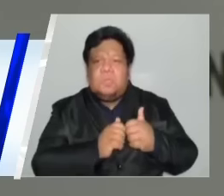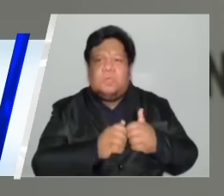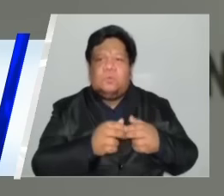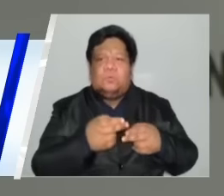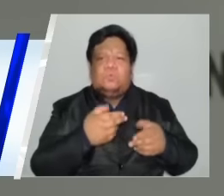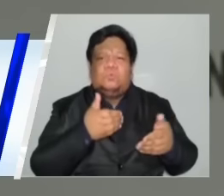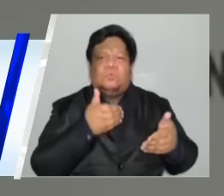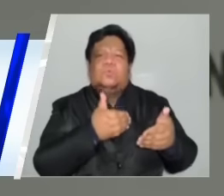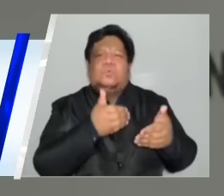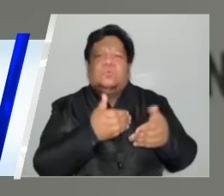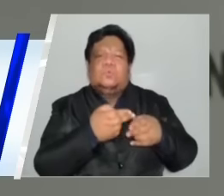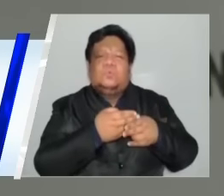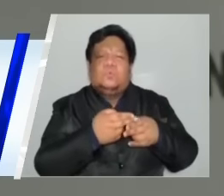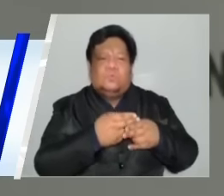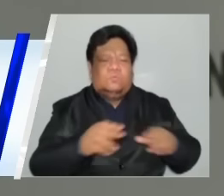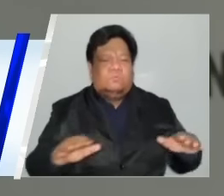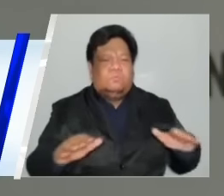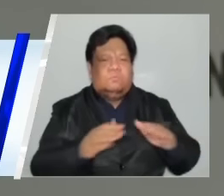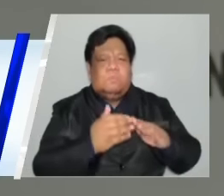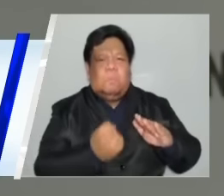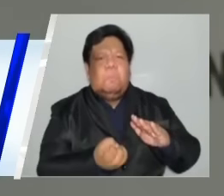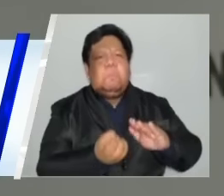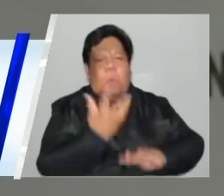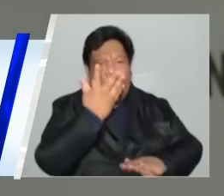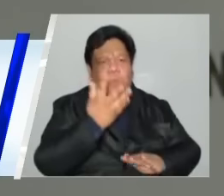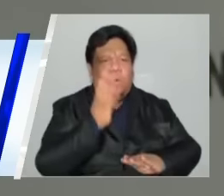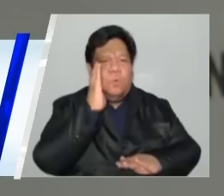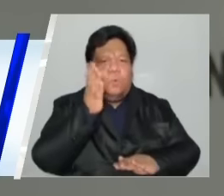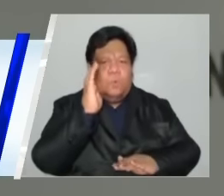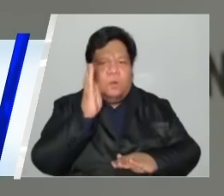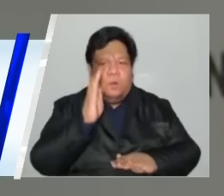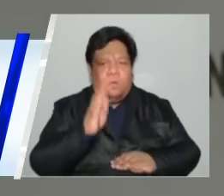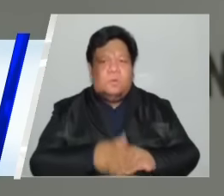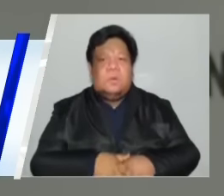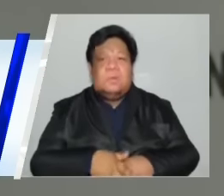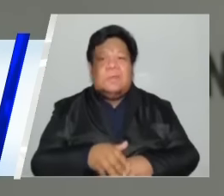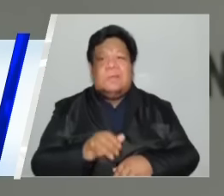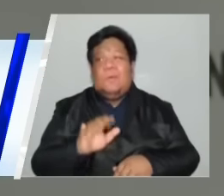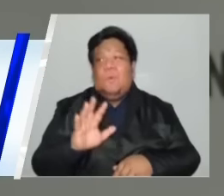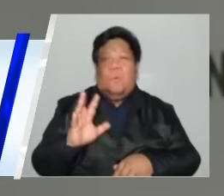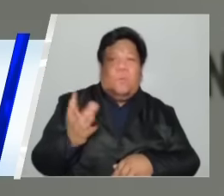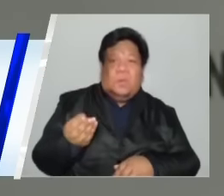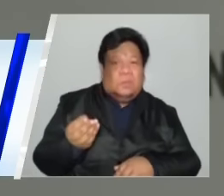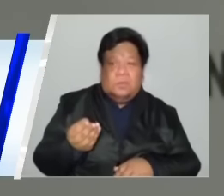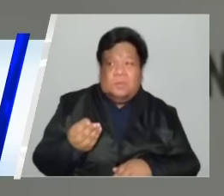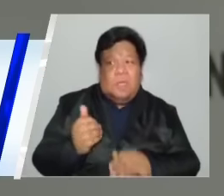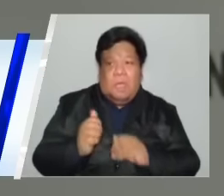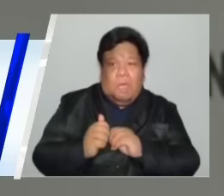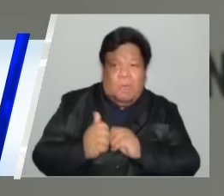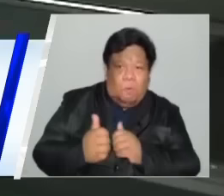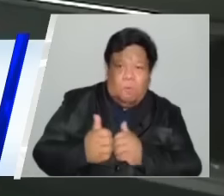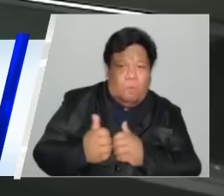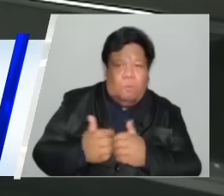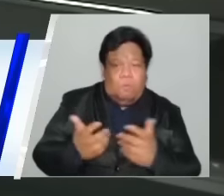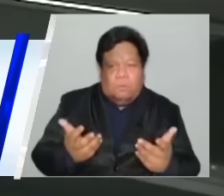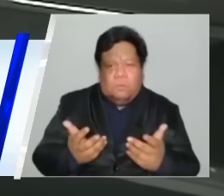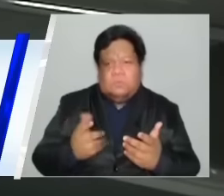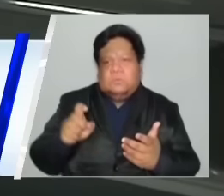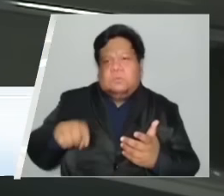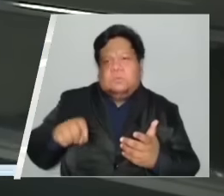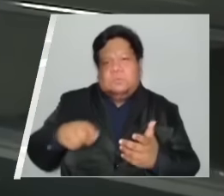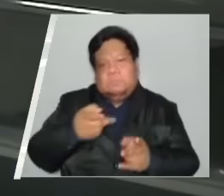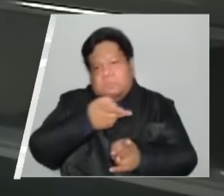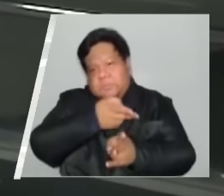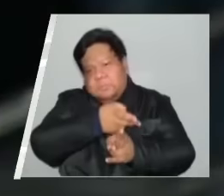magmatic eruption ng Canlaon Volcano. Kung kailan at paano, ito po ang kailangan nating bantayan. Para sa